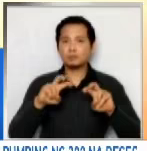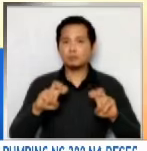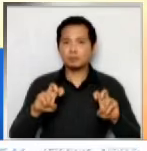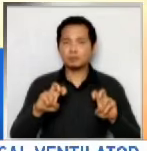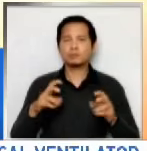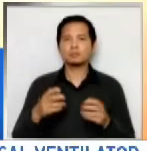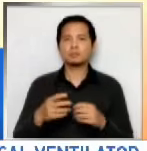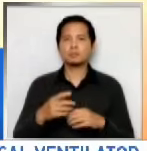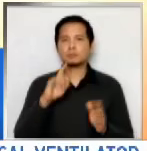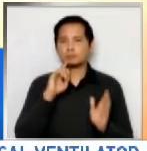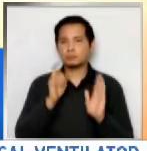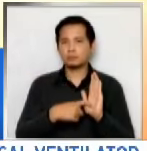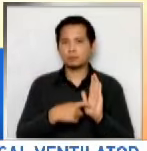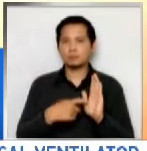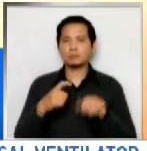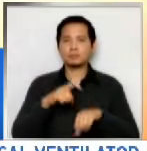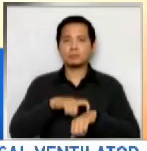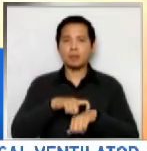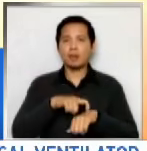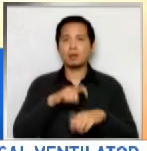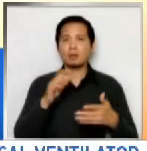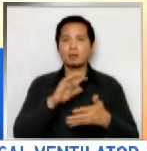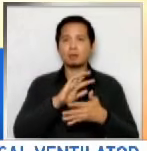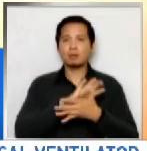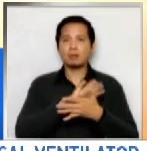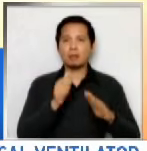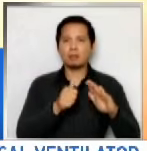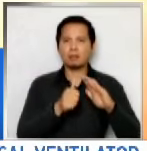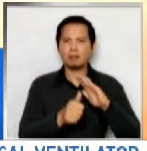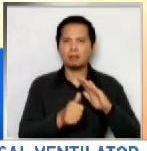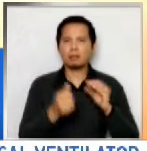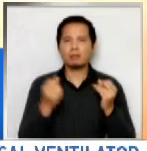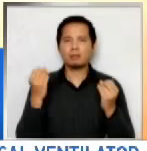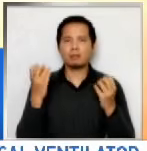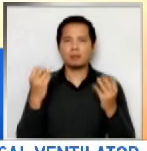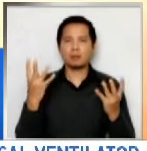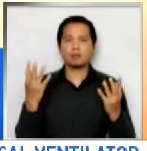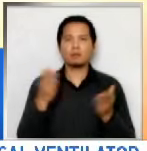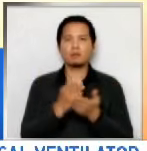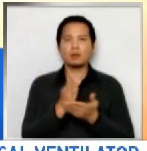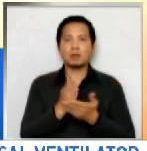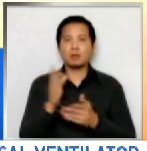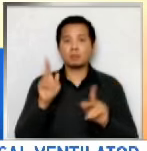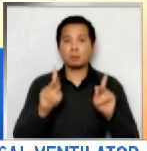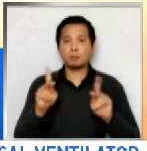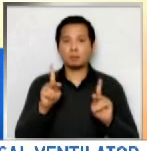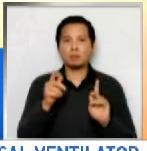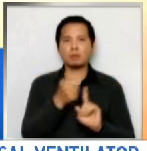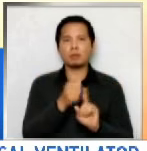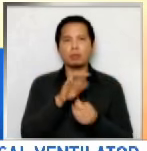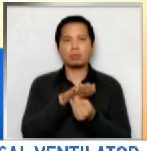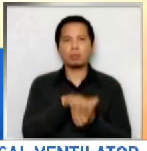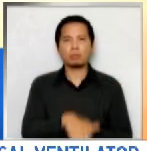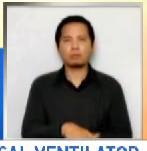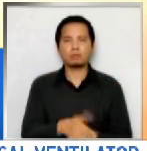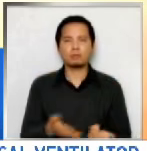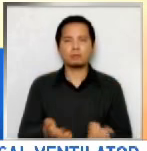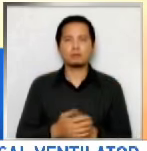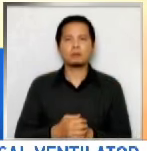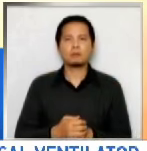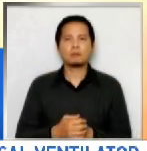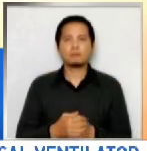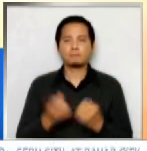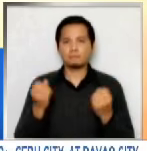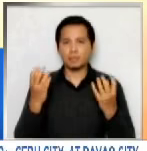mga quarantine, napakaraming mga karapatang pantao ang nalalabag. Mm-hmm. At saka maraming mga